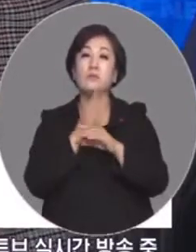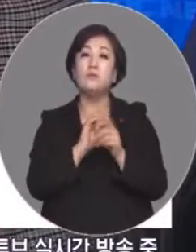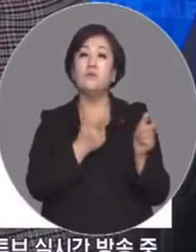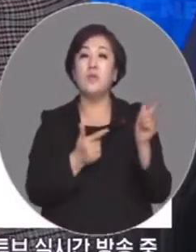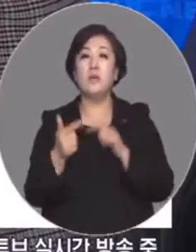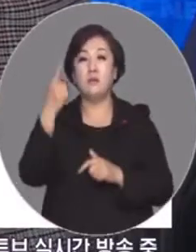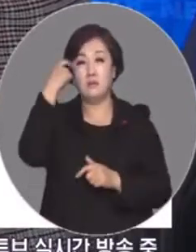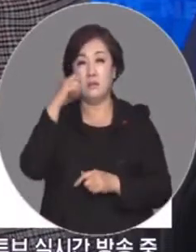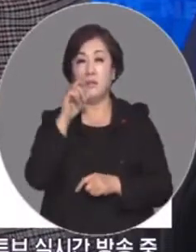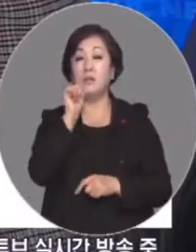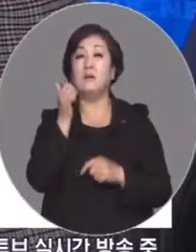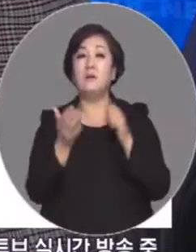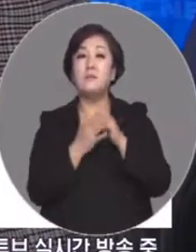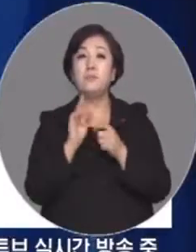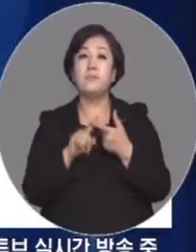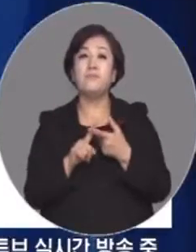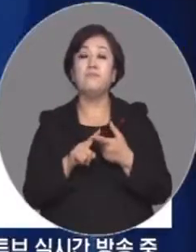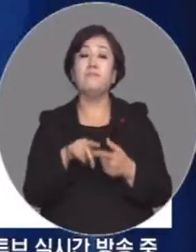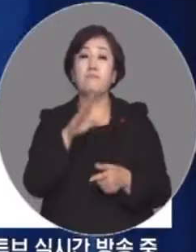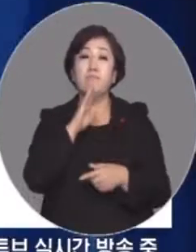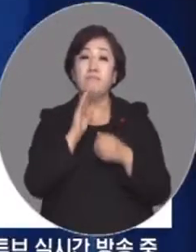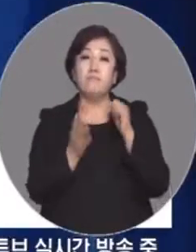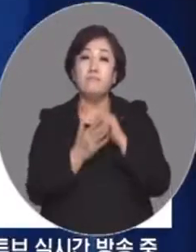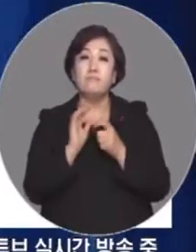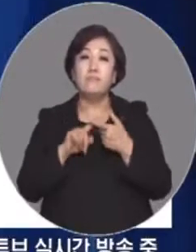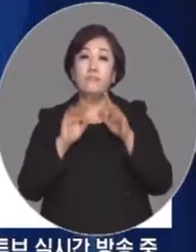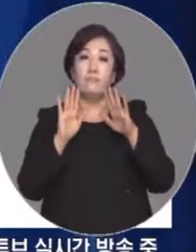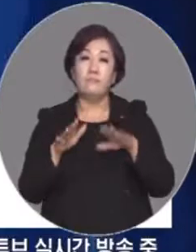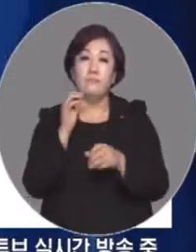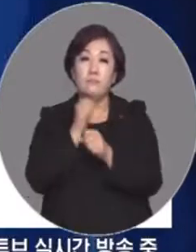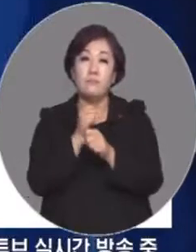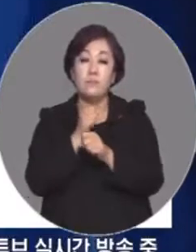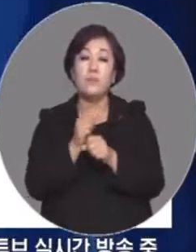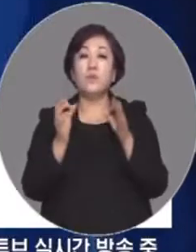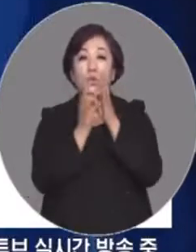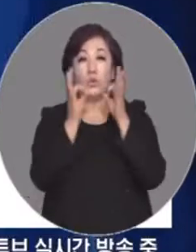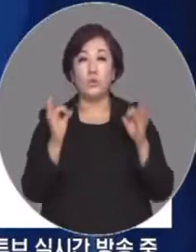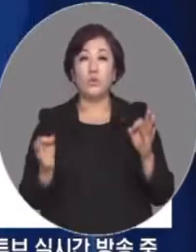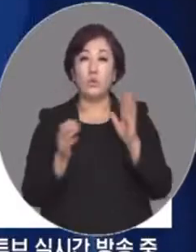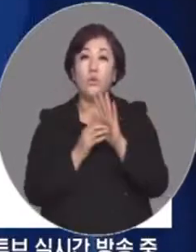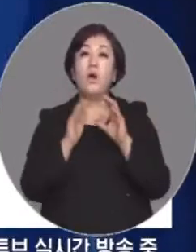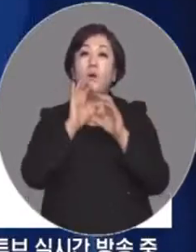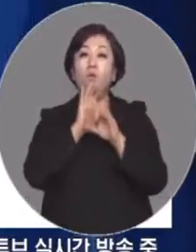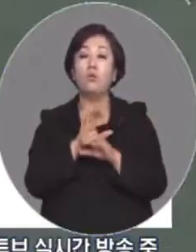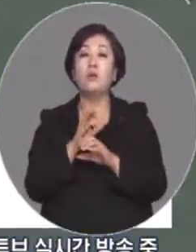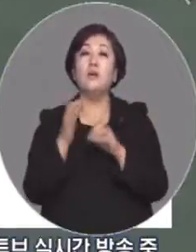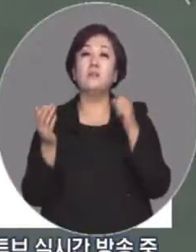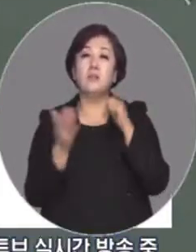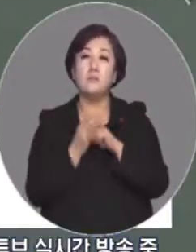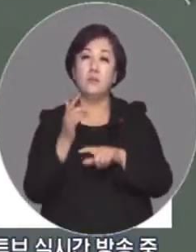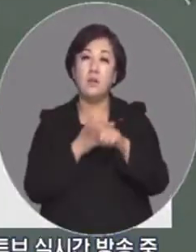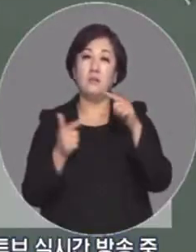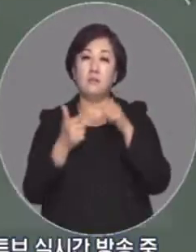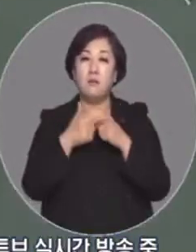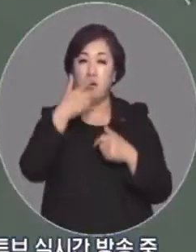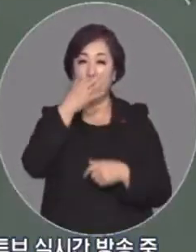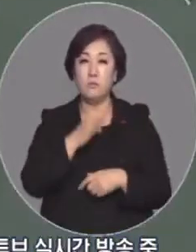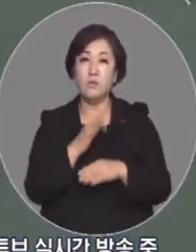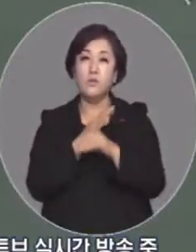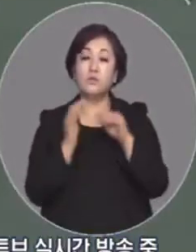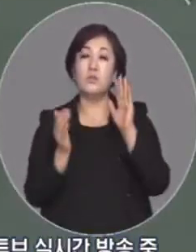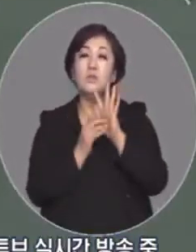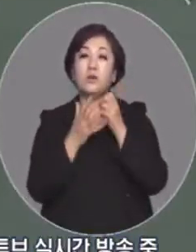많았을 것 같습니다. 어떻습니까? 네, 지금 사실 제작 기간 동안 이제 코로나19 때문에 조금 많이 힘든 상황이었는데요.